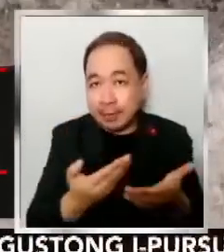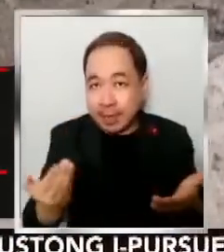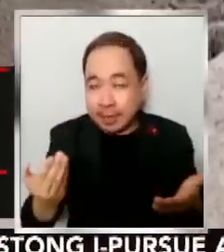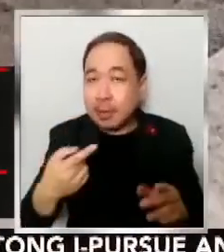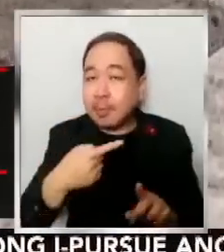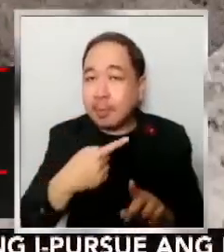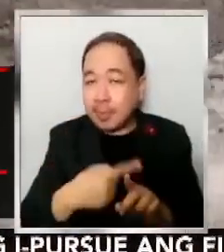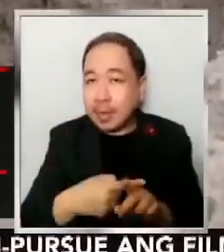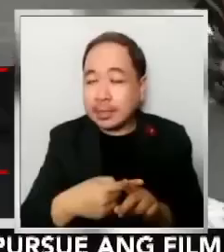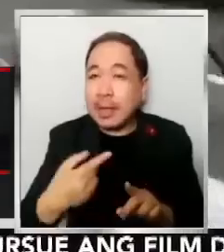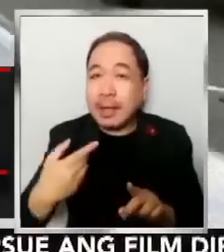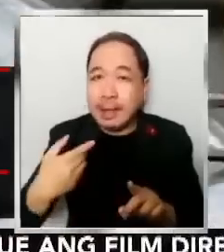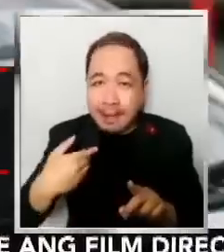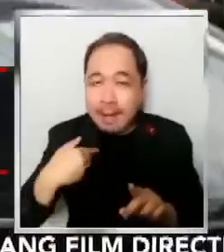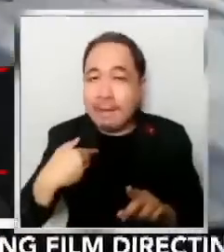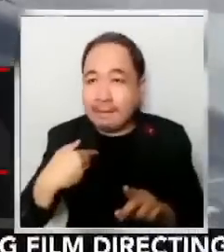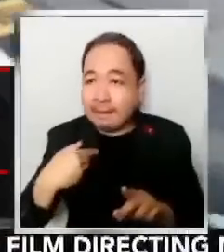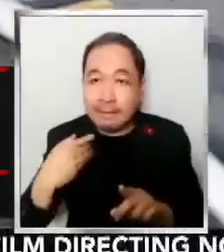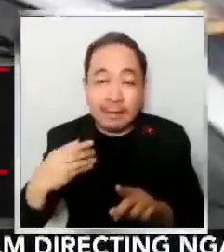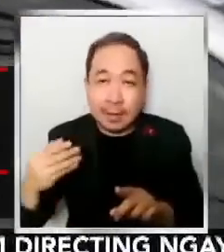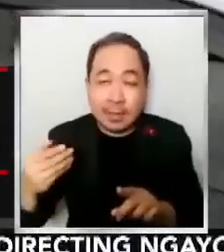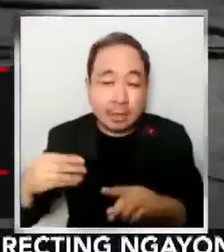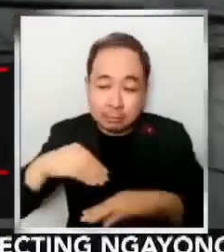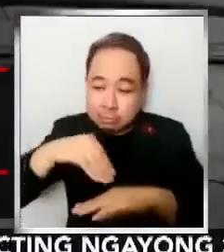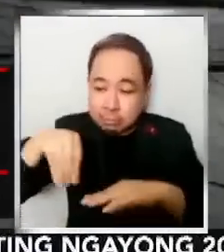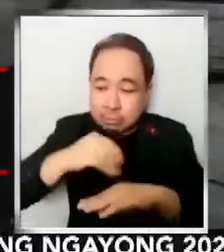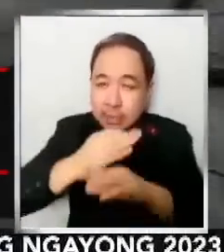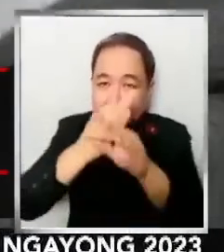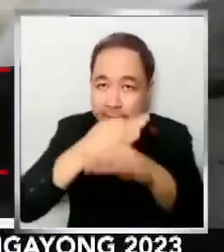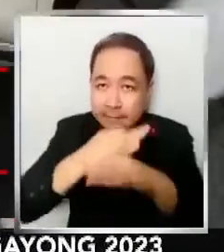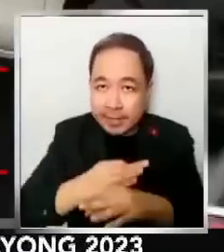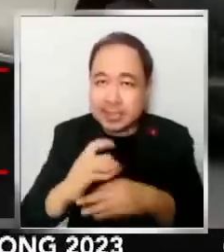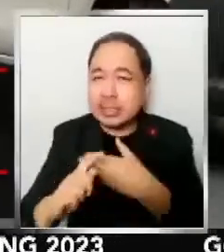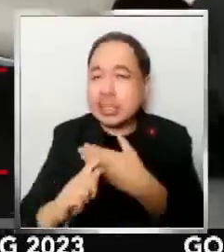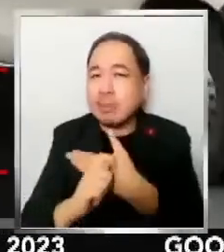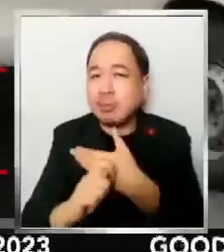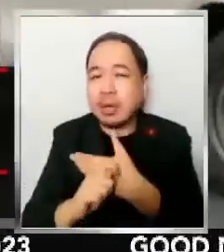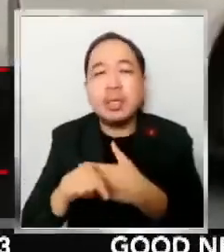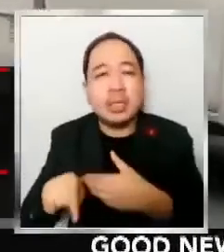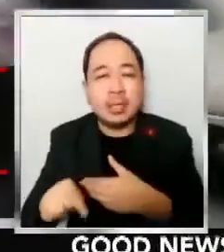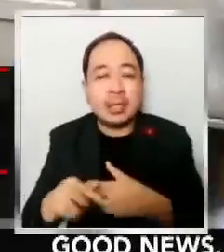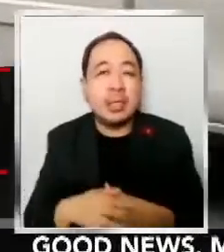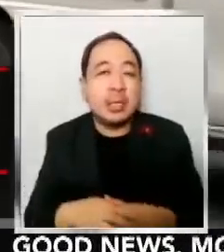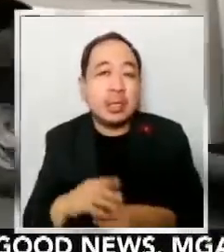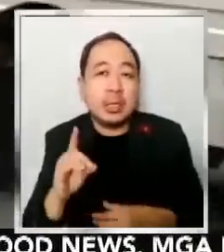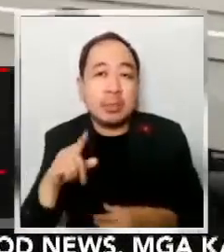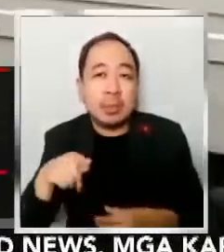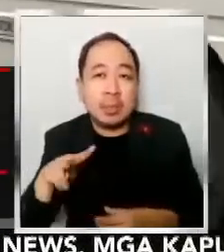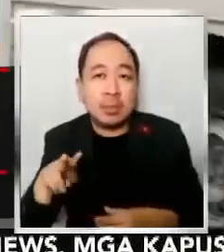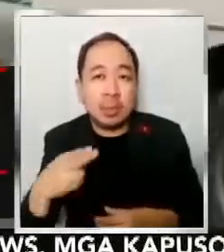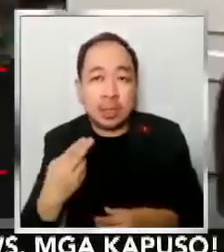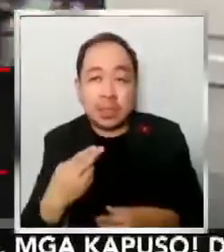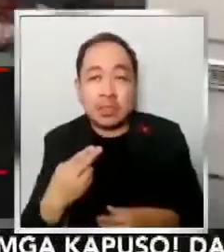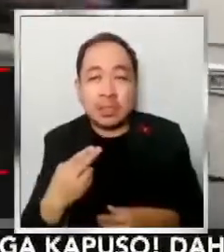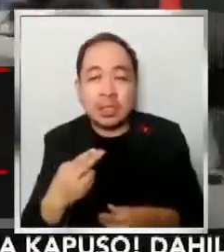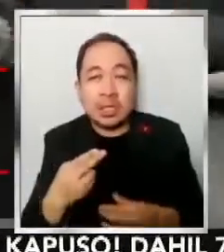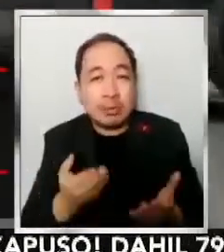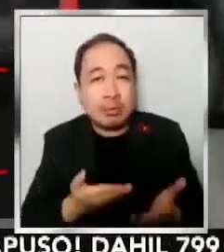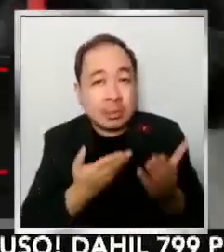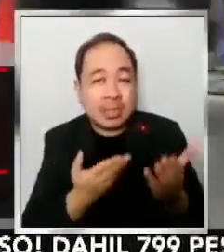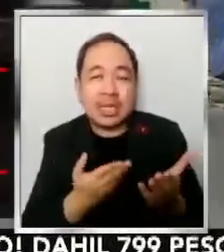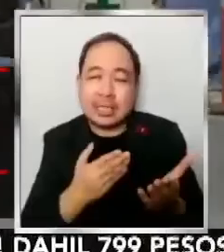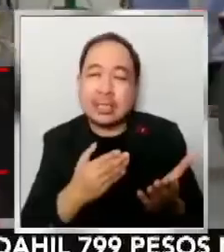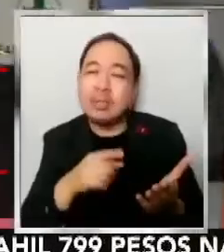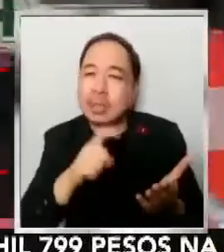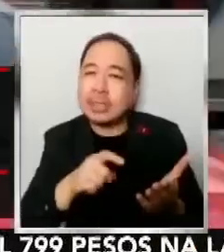gumuhong bahagi ng rampa. Nag-abiso ang DPWH sa mga motorista na dumaan nang mabagal sa lugar o di kaya'y